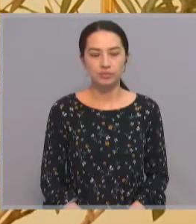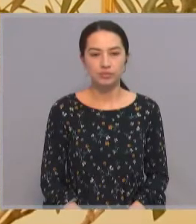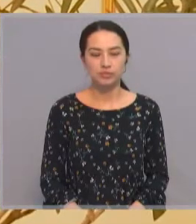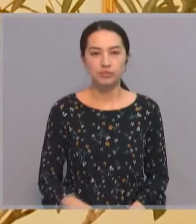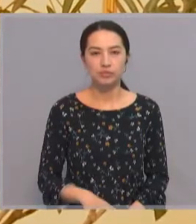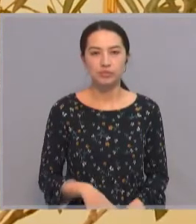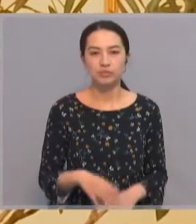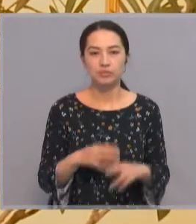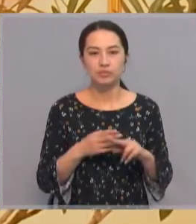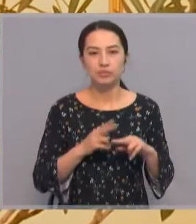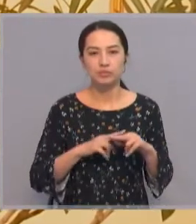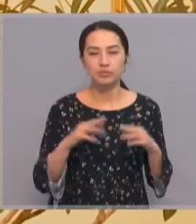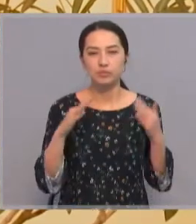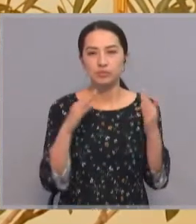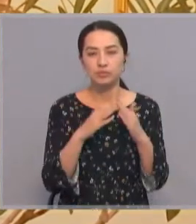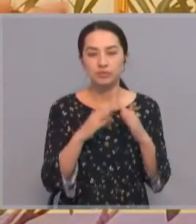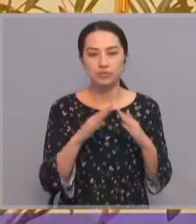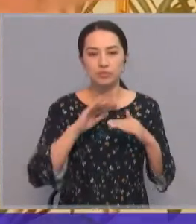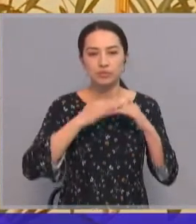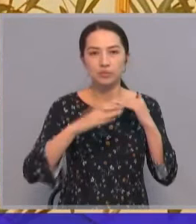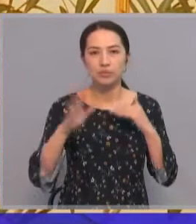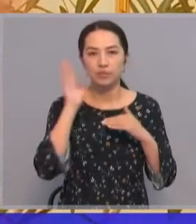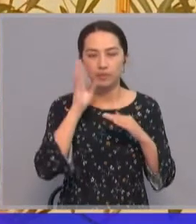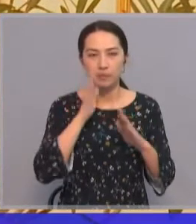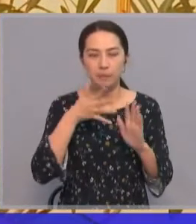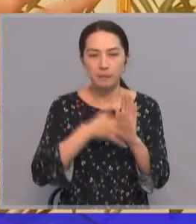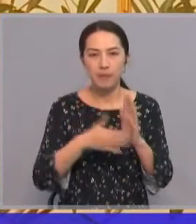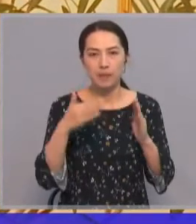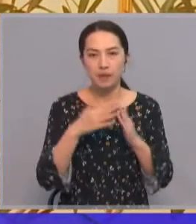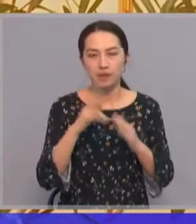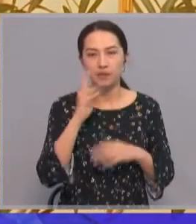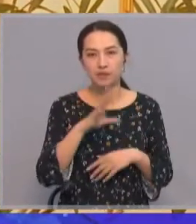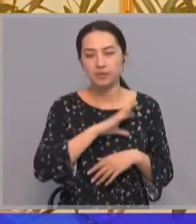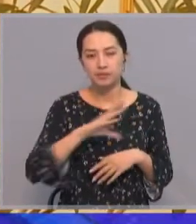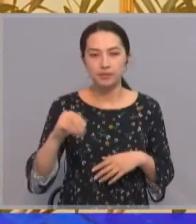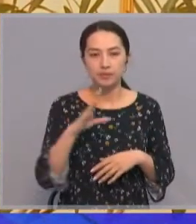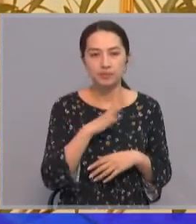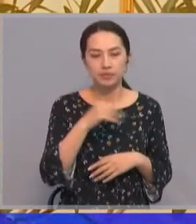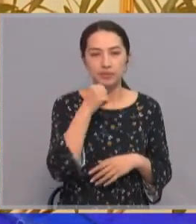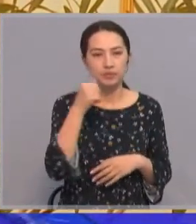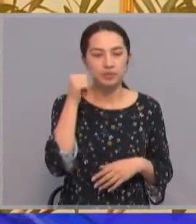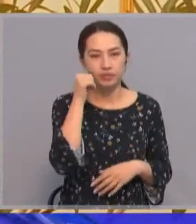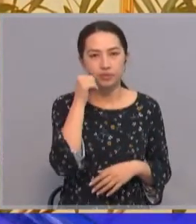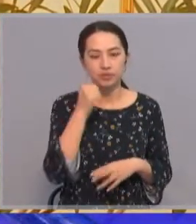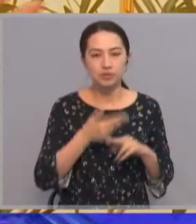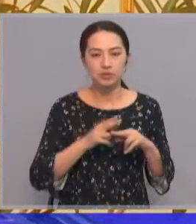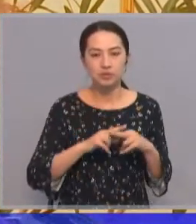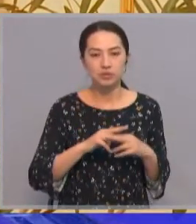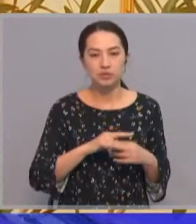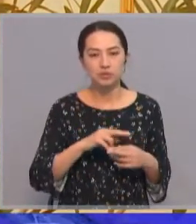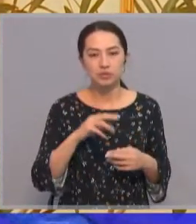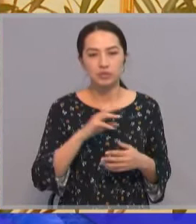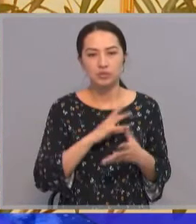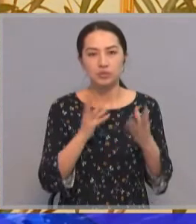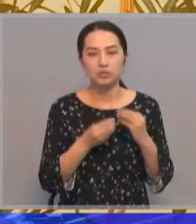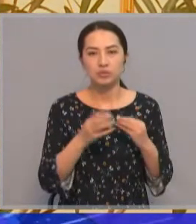Осы үйдің жаңа крышамыздан су өтіп, бүкіл дом подъезге дейін өтіп жатқан кезде былтыр қанша